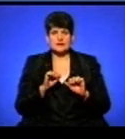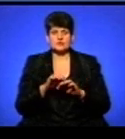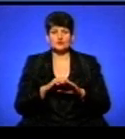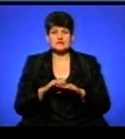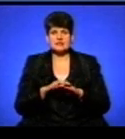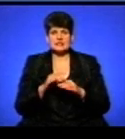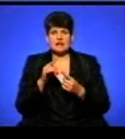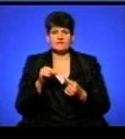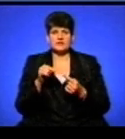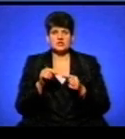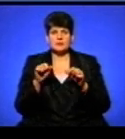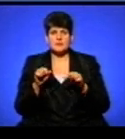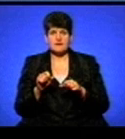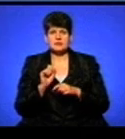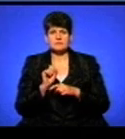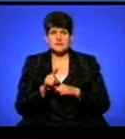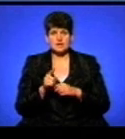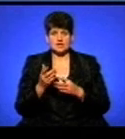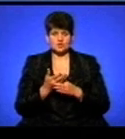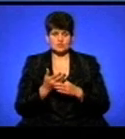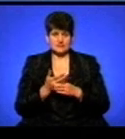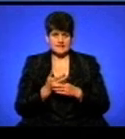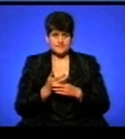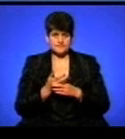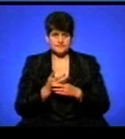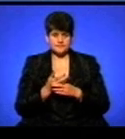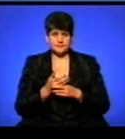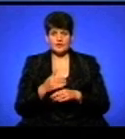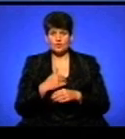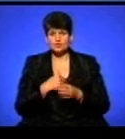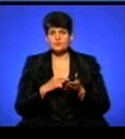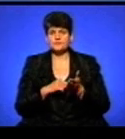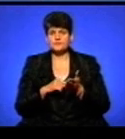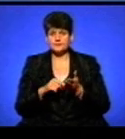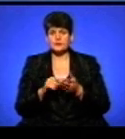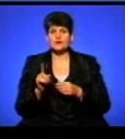для визначення права на призначення субсидії. Разом з тим хочу зазначити, що